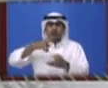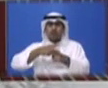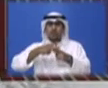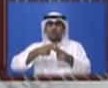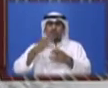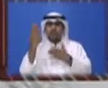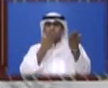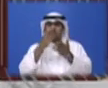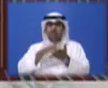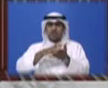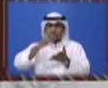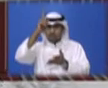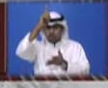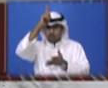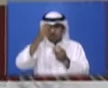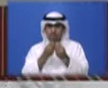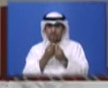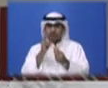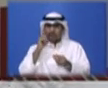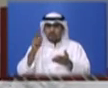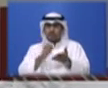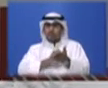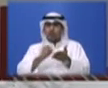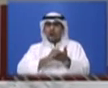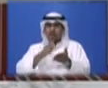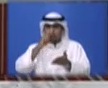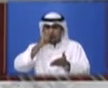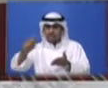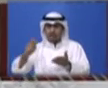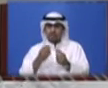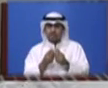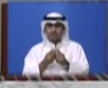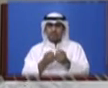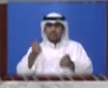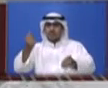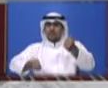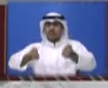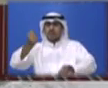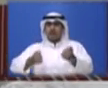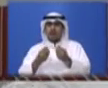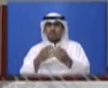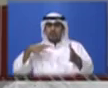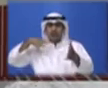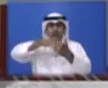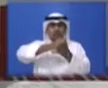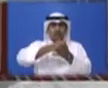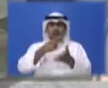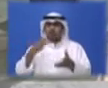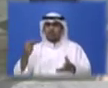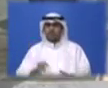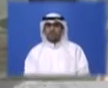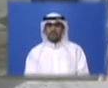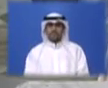من النادر أن تسجل في حقهم بعض المخالفات الجسيمة. أغلب هذه المخالفات عبارة عن مخالفات مرورية أو حوادث سير وغيرها من